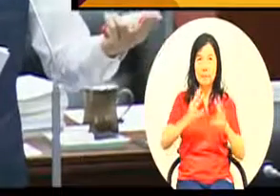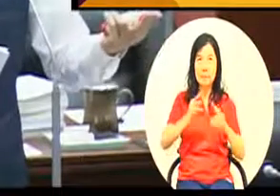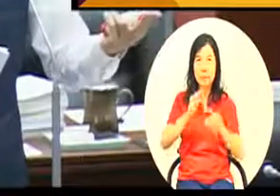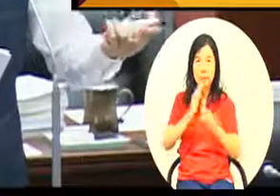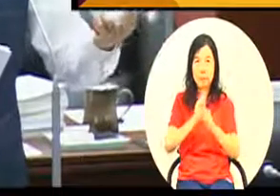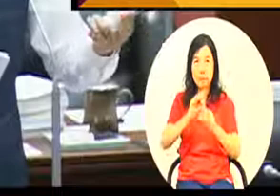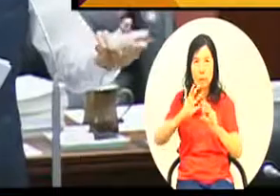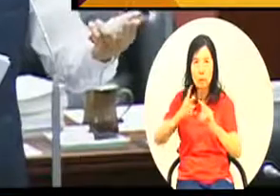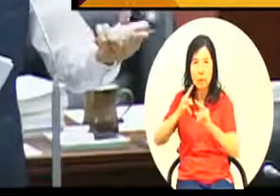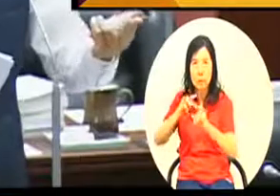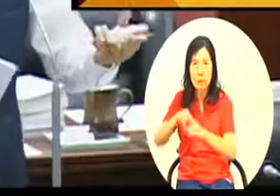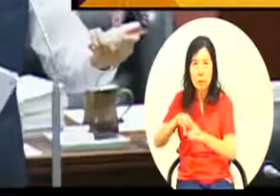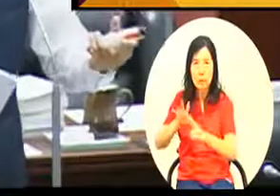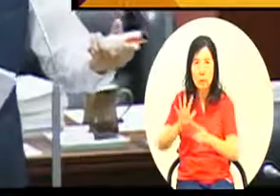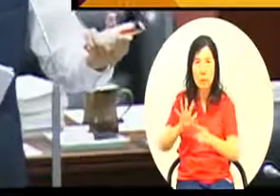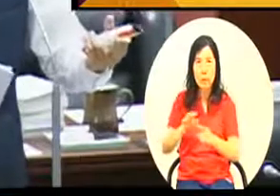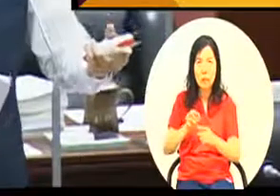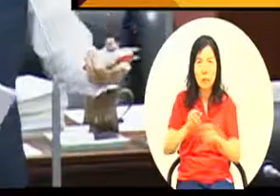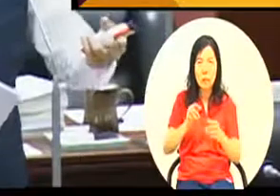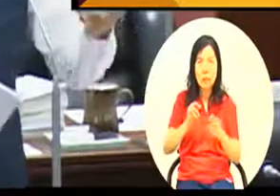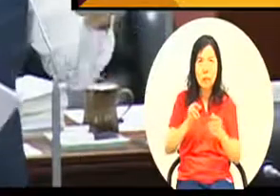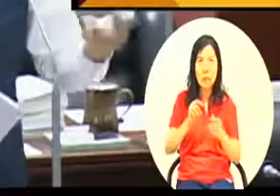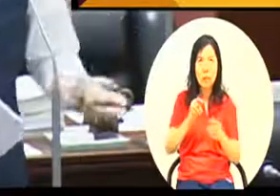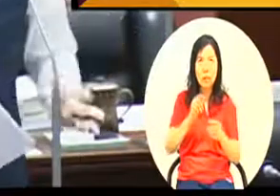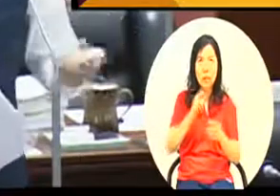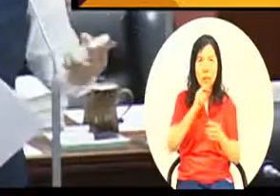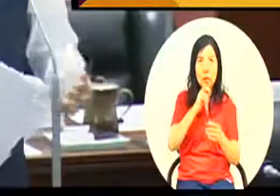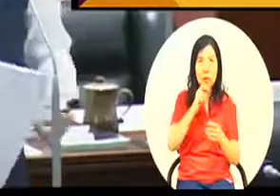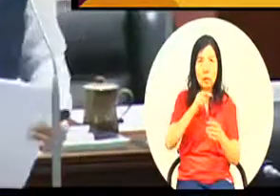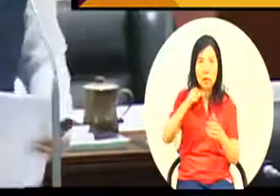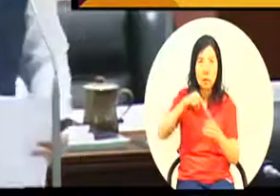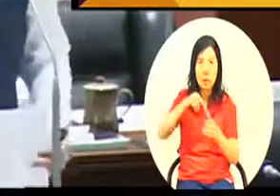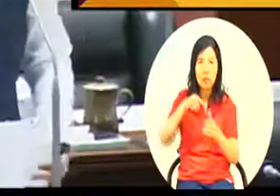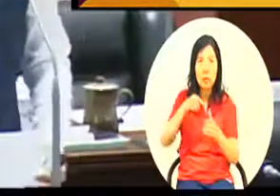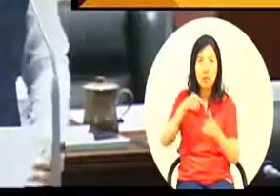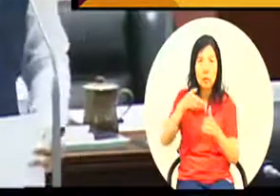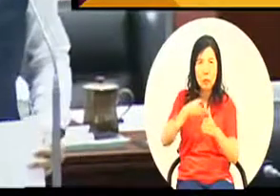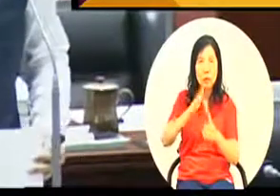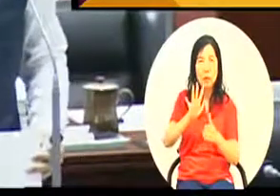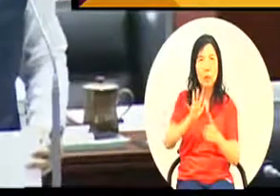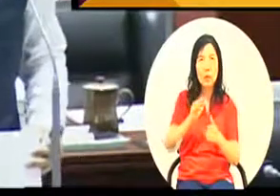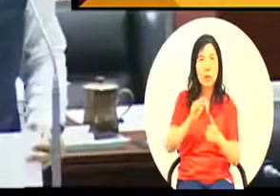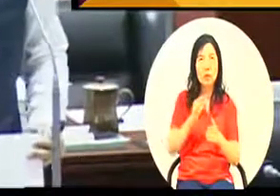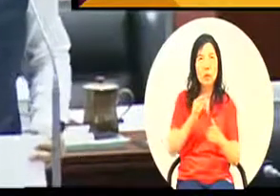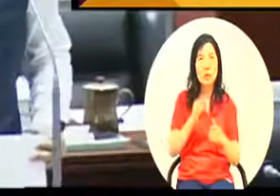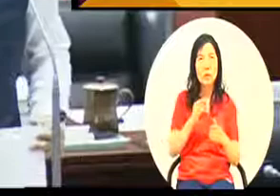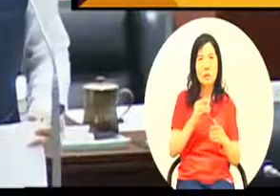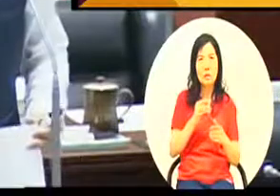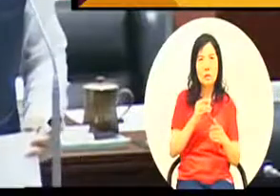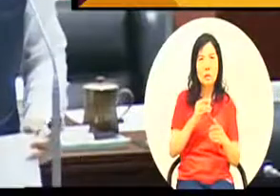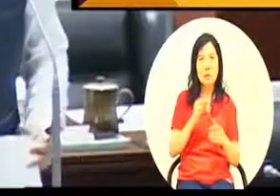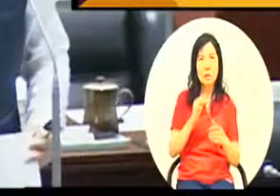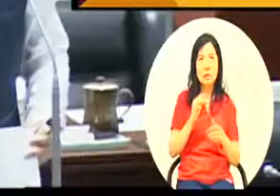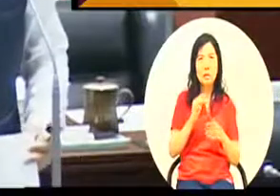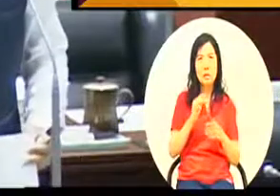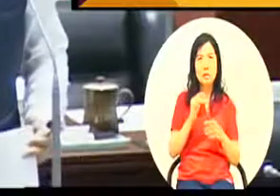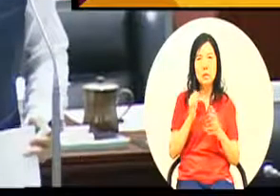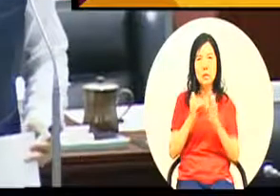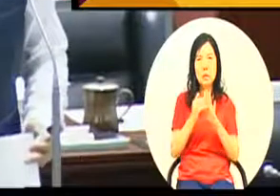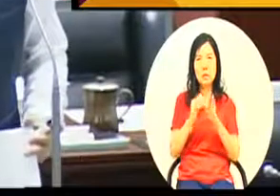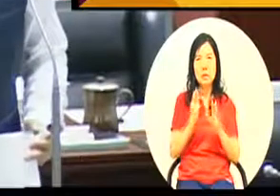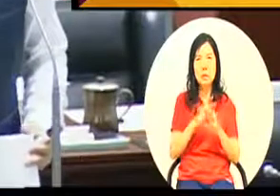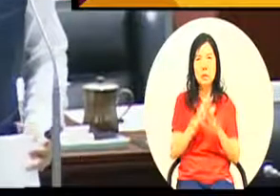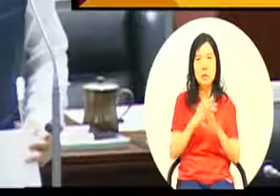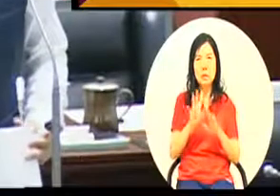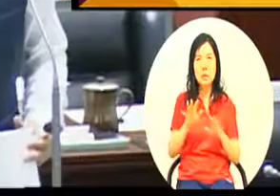的，当然国中 有性教育这个没话讲，我们国小的教科书有特别专注提